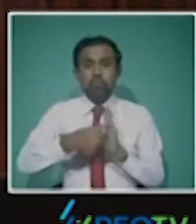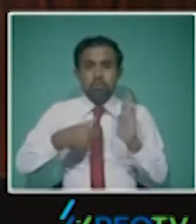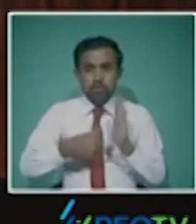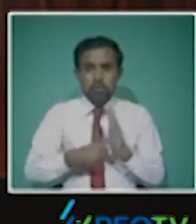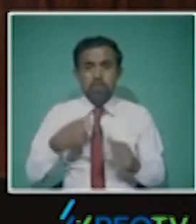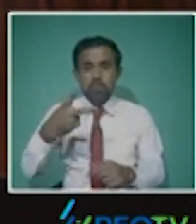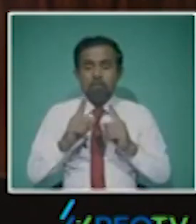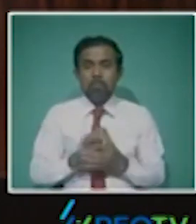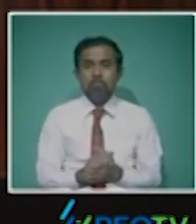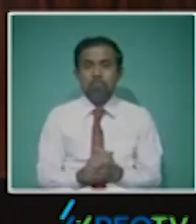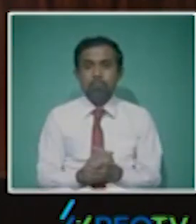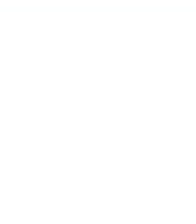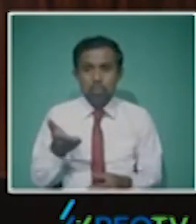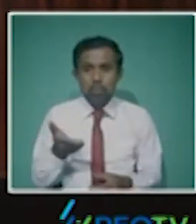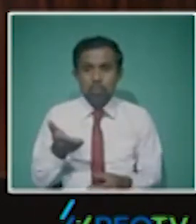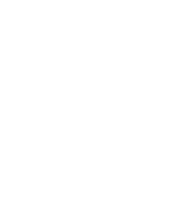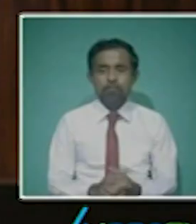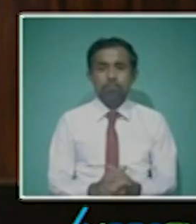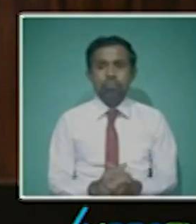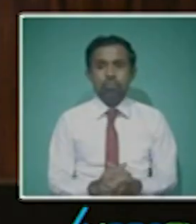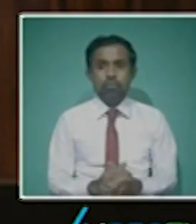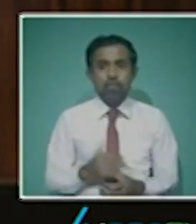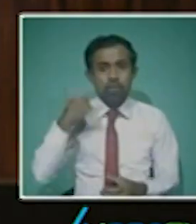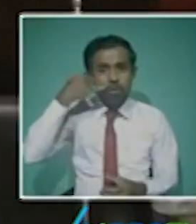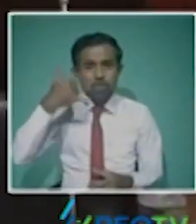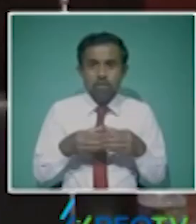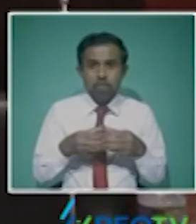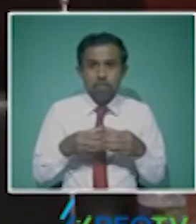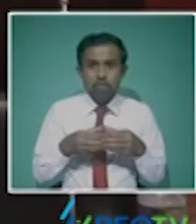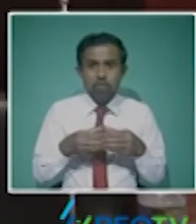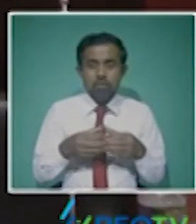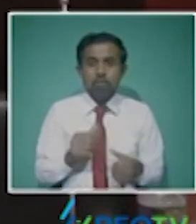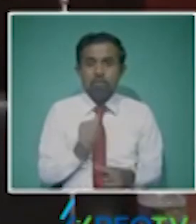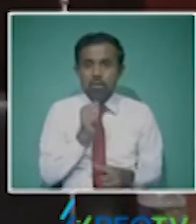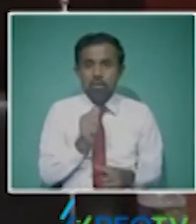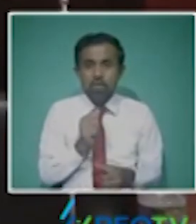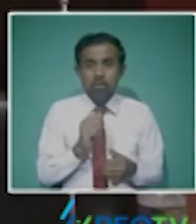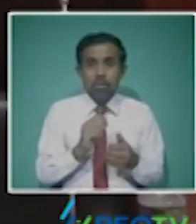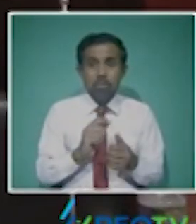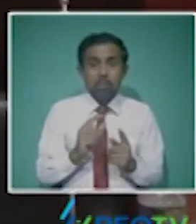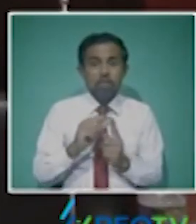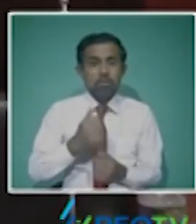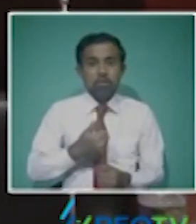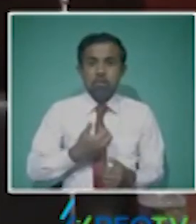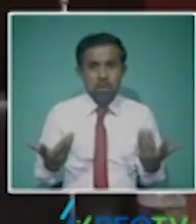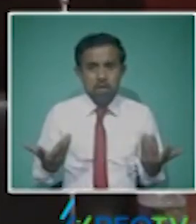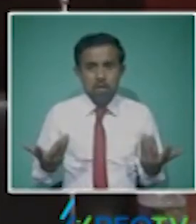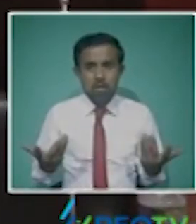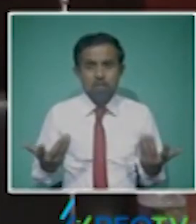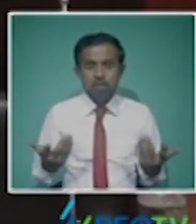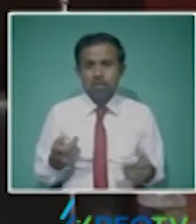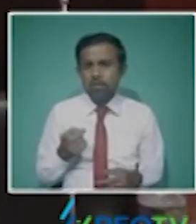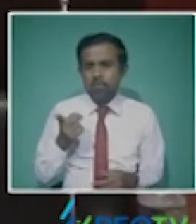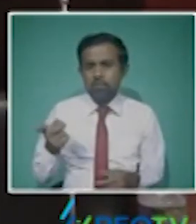කැටුම්පත් දේවනවට කියවීම සභාව එකමද සමගි ජන බලවේගයේ 70 වශයෙන් ප්‍රතිවිරුද්ධ කරණයට විරුද්ධ නැහැ. නමුත්